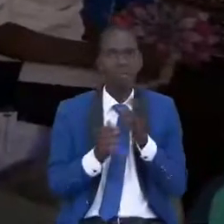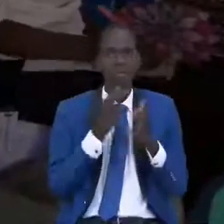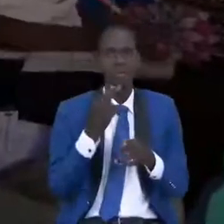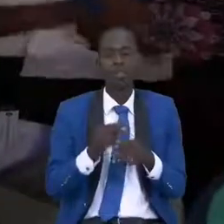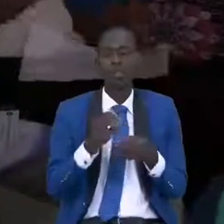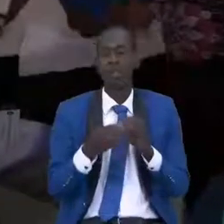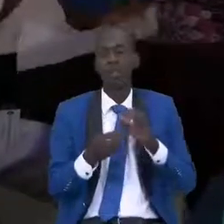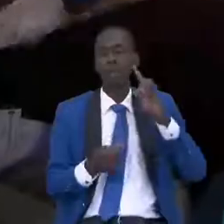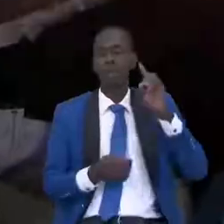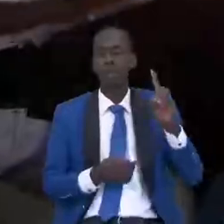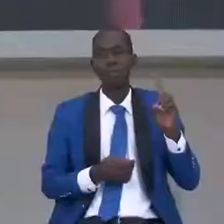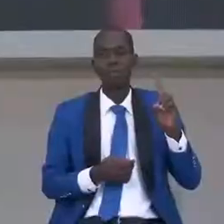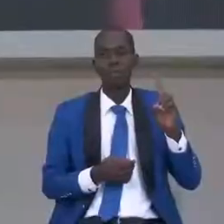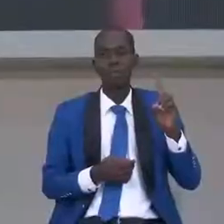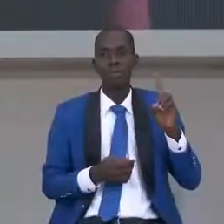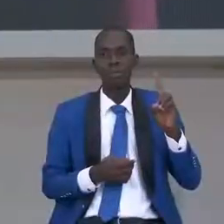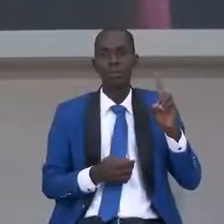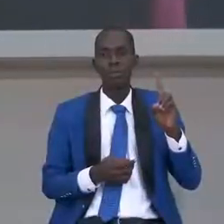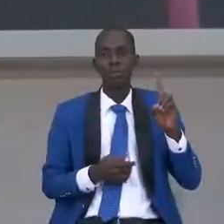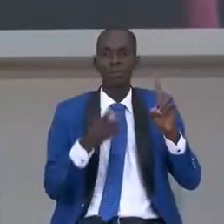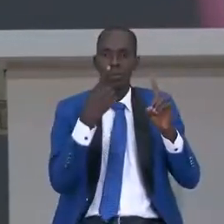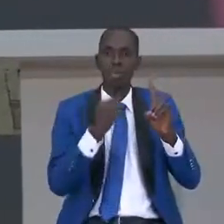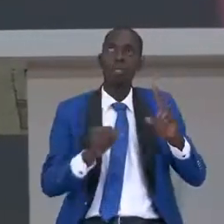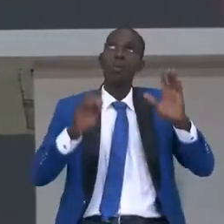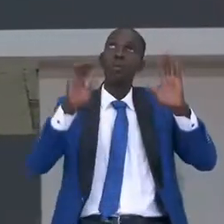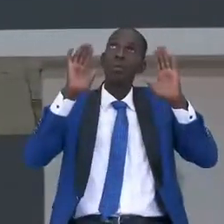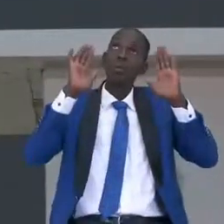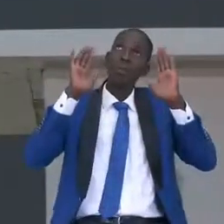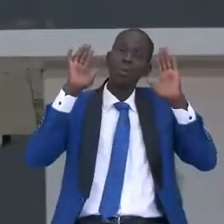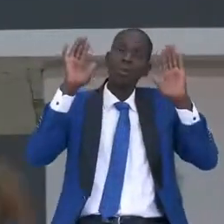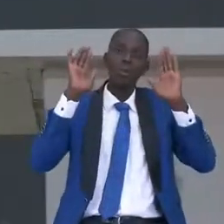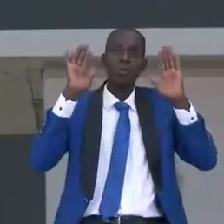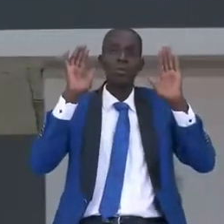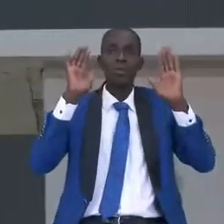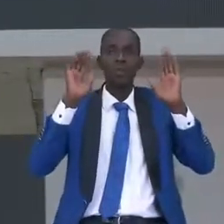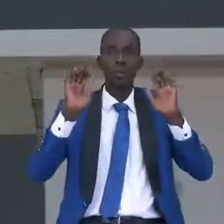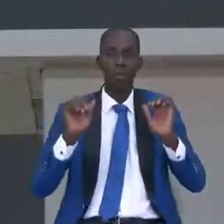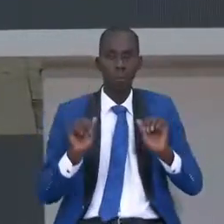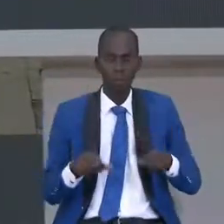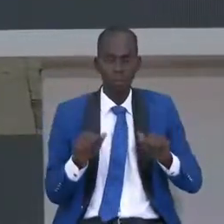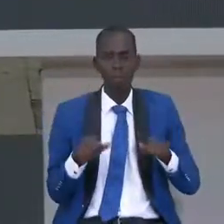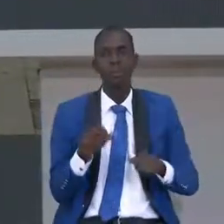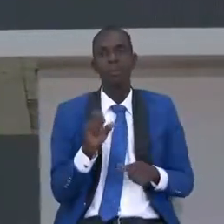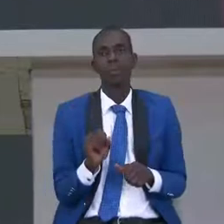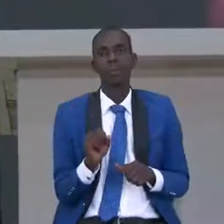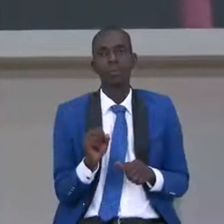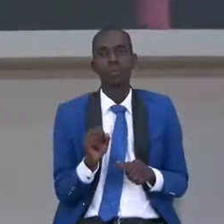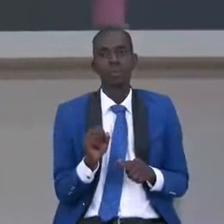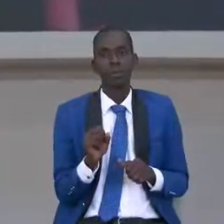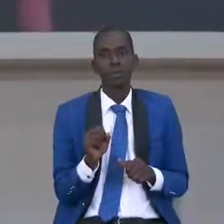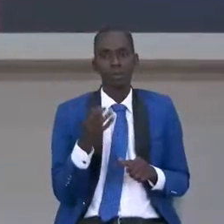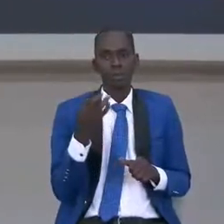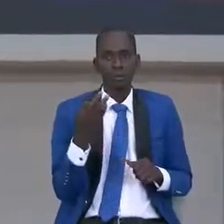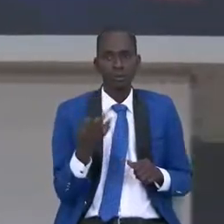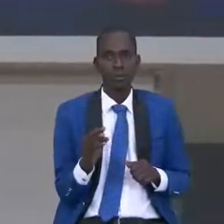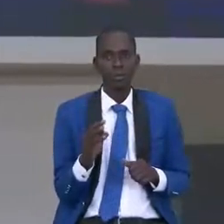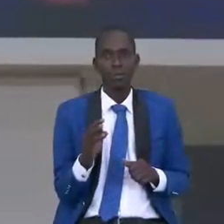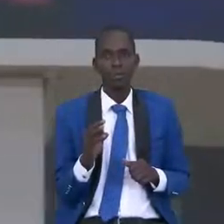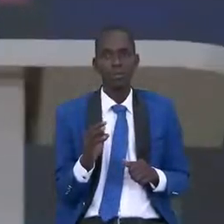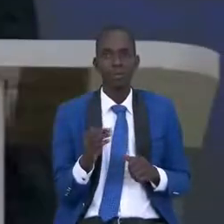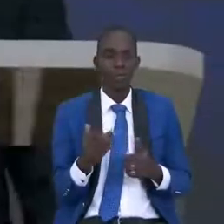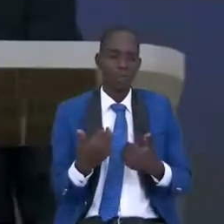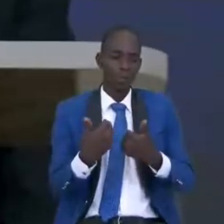Le premier point, les possibilités prodigieuses des possesseurs de la